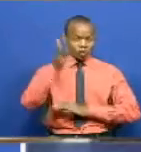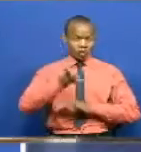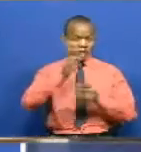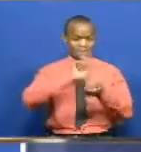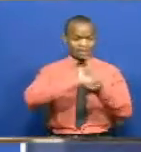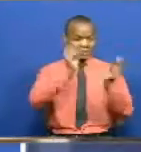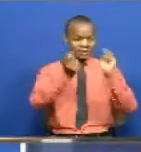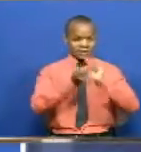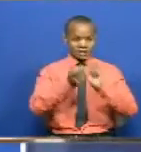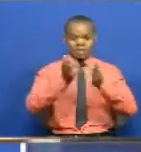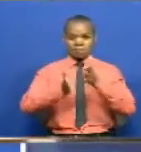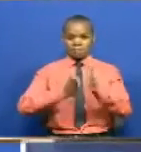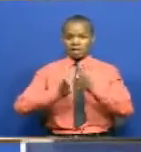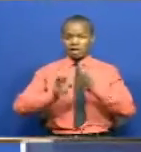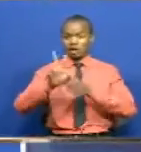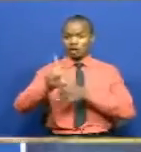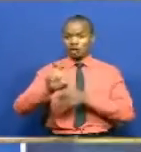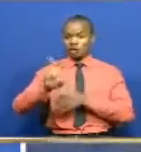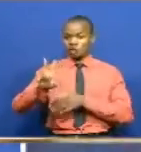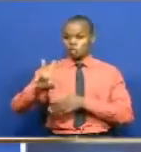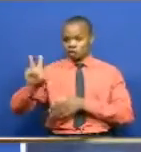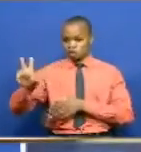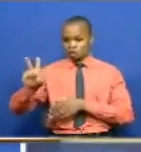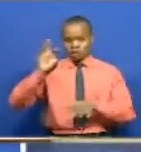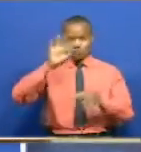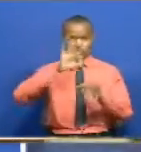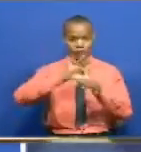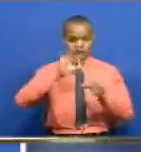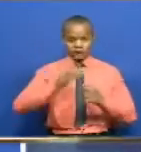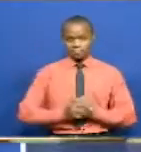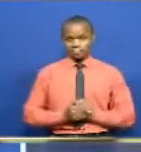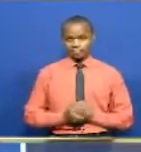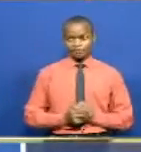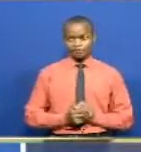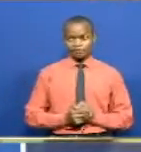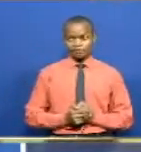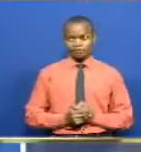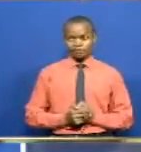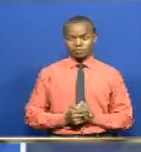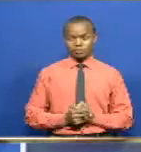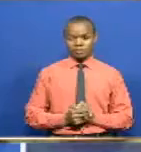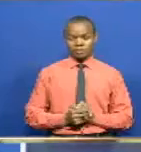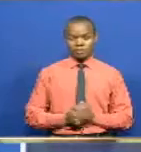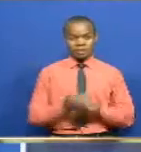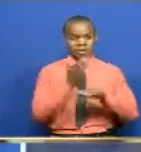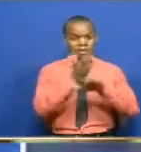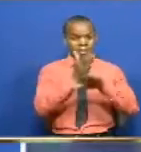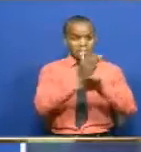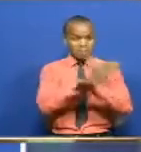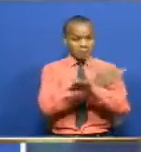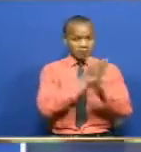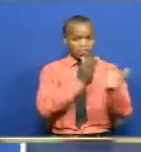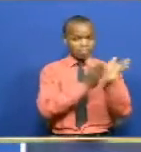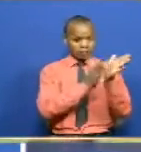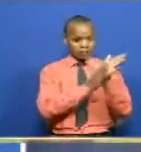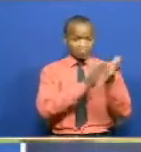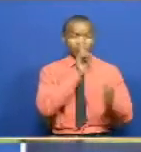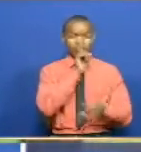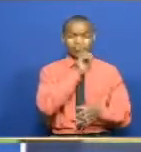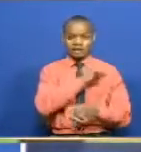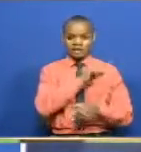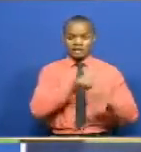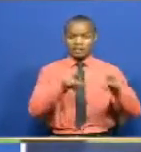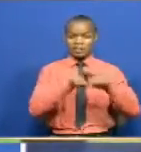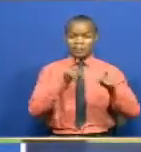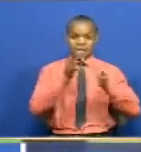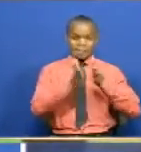kwa matayarisho ya uchaguzi mkuu wa mwaka 2022. Na hata kabla ya swala hilo kukamilika, inaonekana mpango